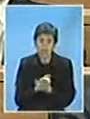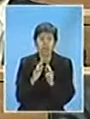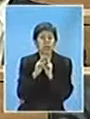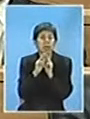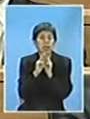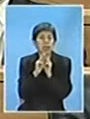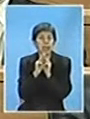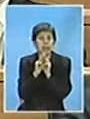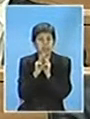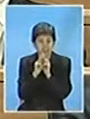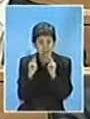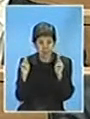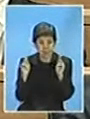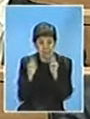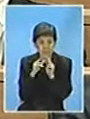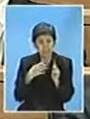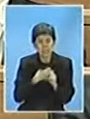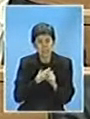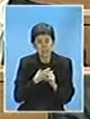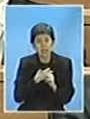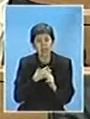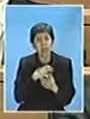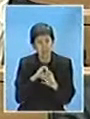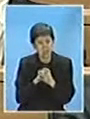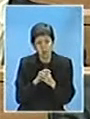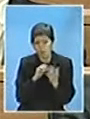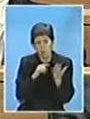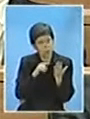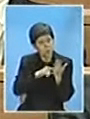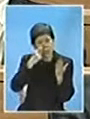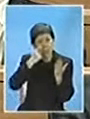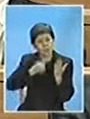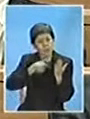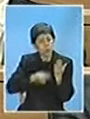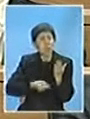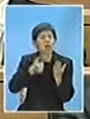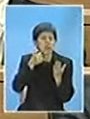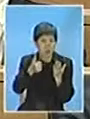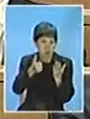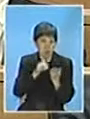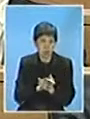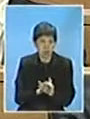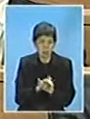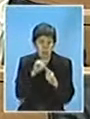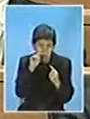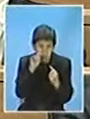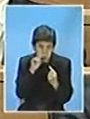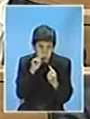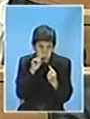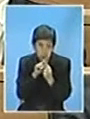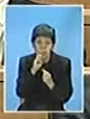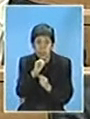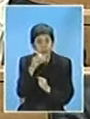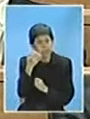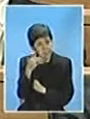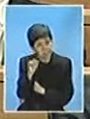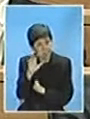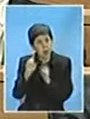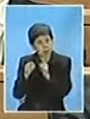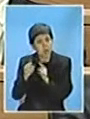ะครับว่าอยากให้กลับไปใช้ร่างเดิมครับนะฮะคือใช้ให้เฉพาะมาตรา15วงเล็บ